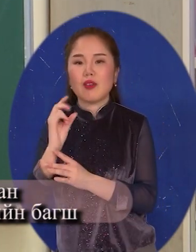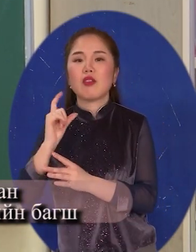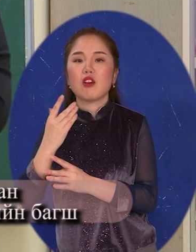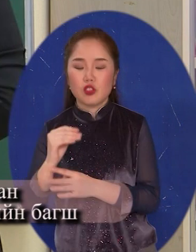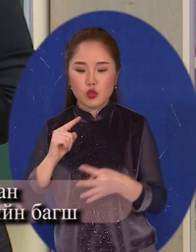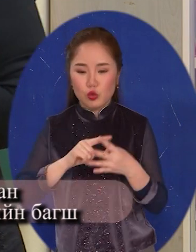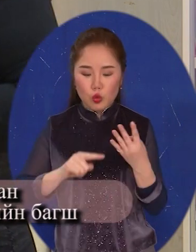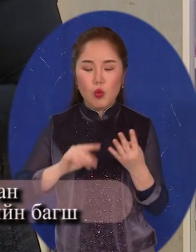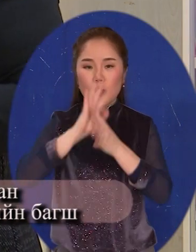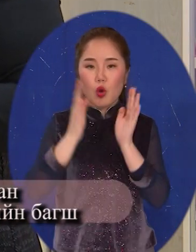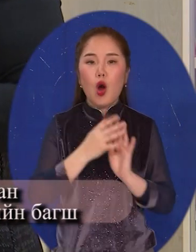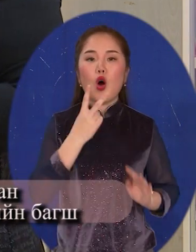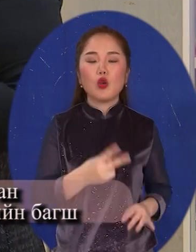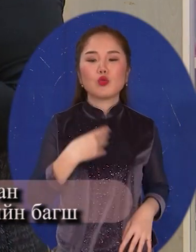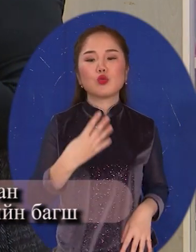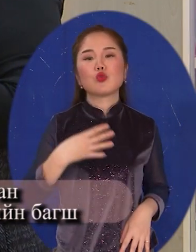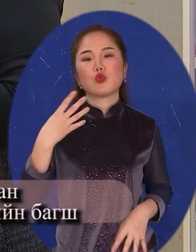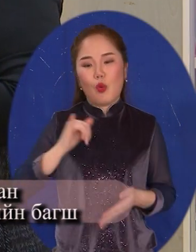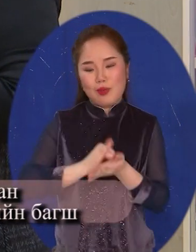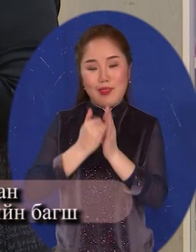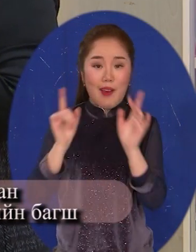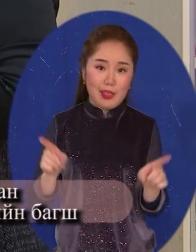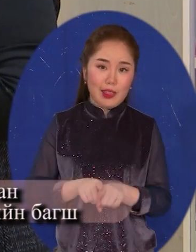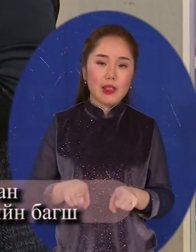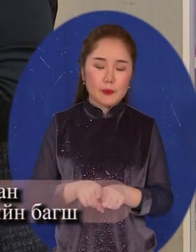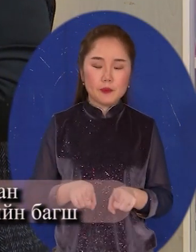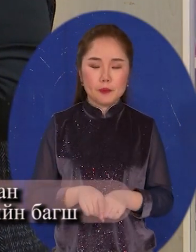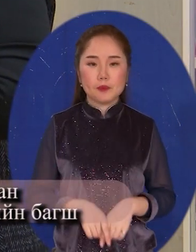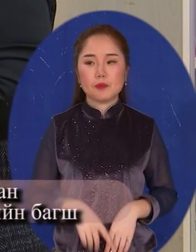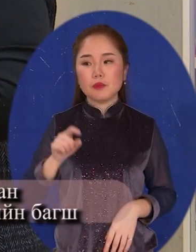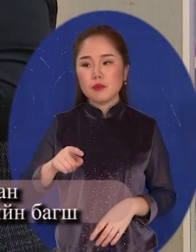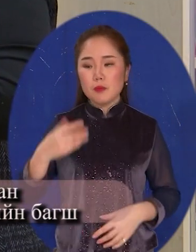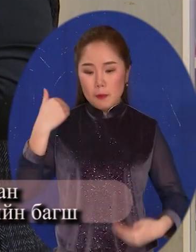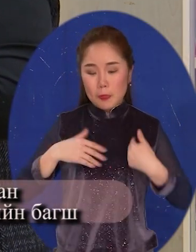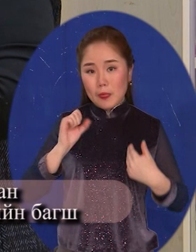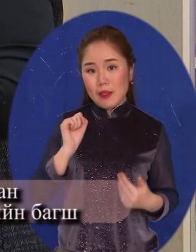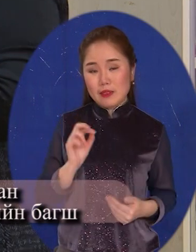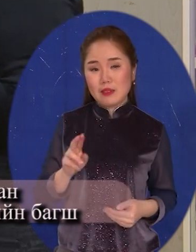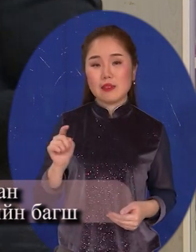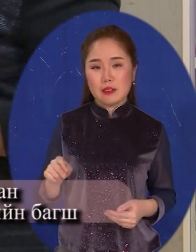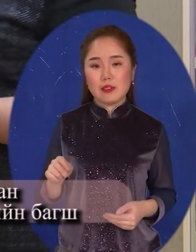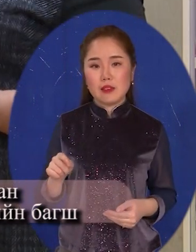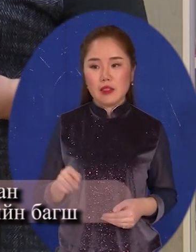200'dük, 410'dük, 4 birlik degenimiz 244 degen söz.